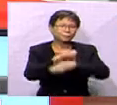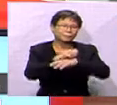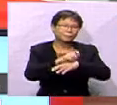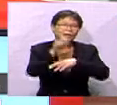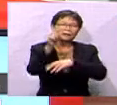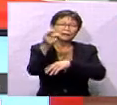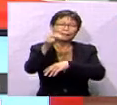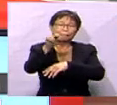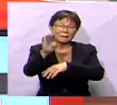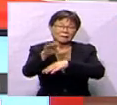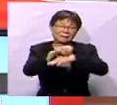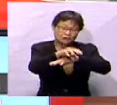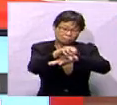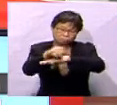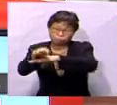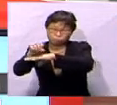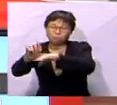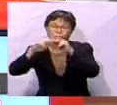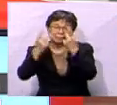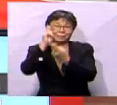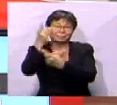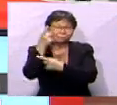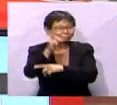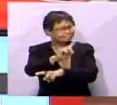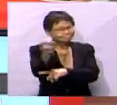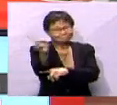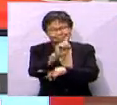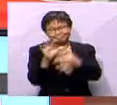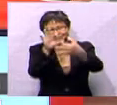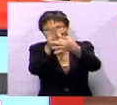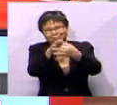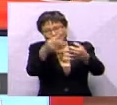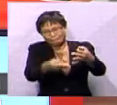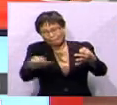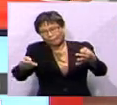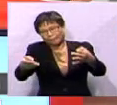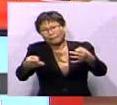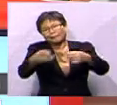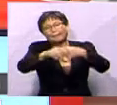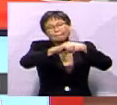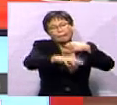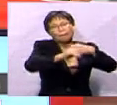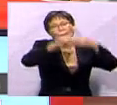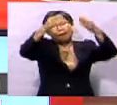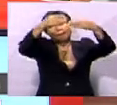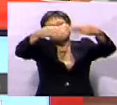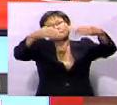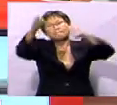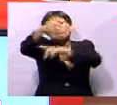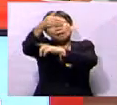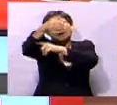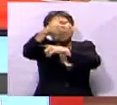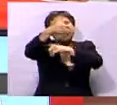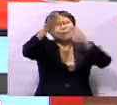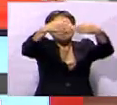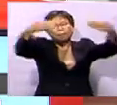Tenaga Nasional Berhad TNB kepada parti politik. Jangan pasang bahan kempen seperti bendera atau spanduk parti